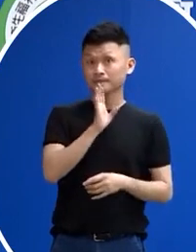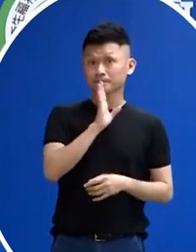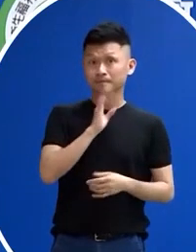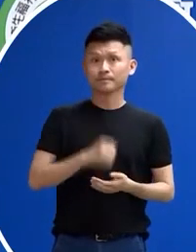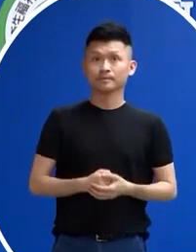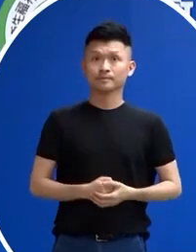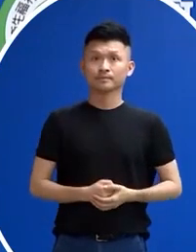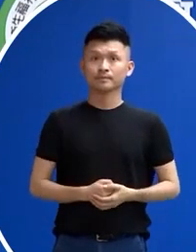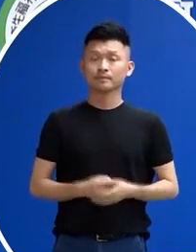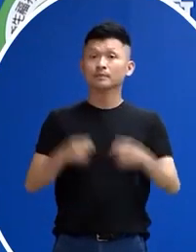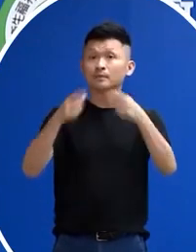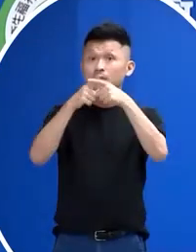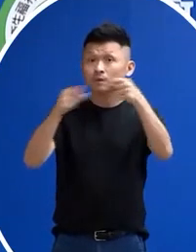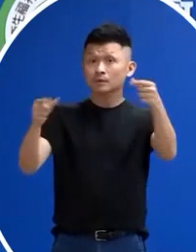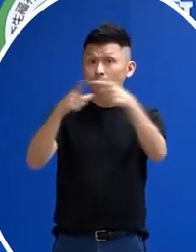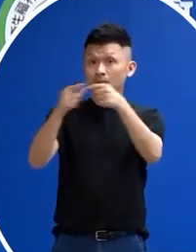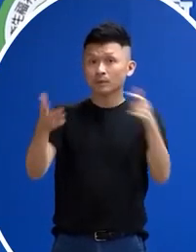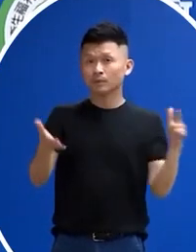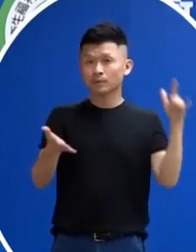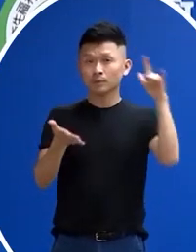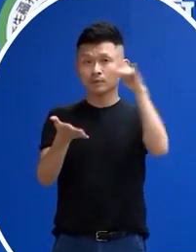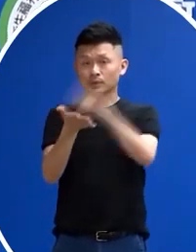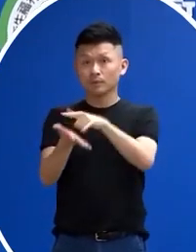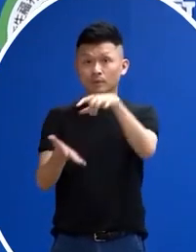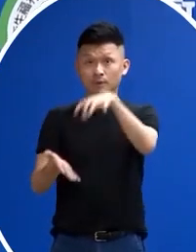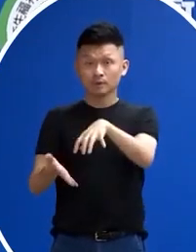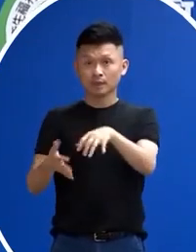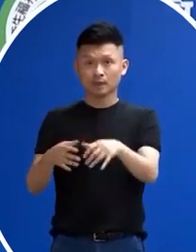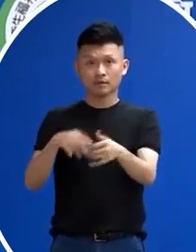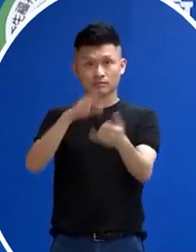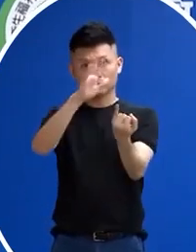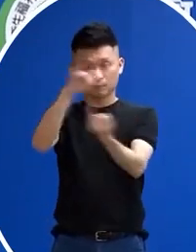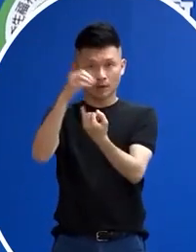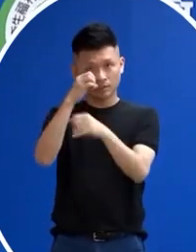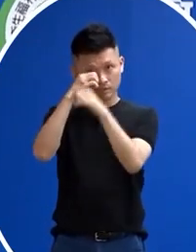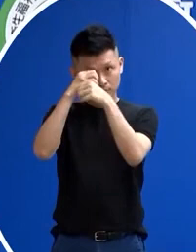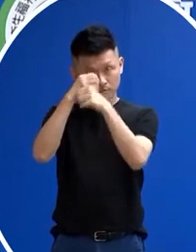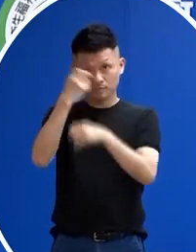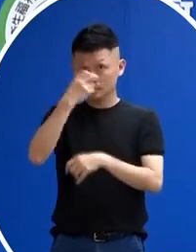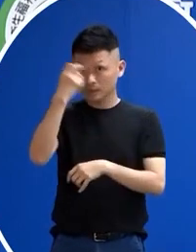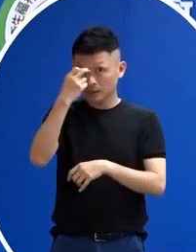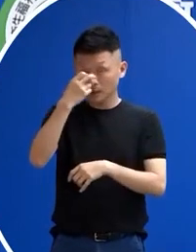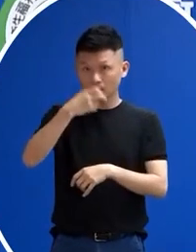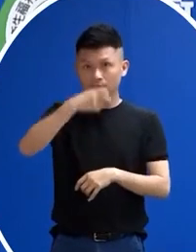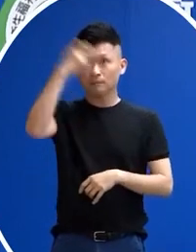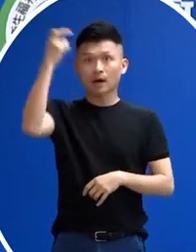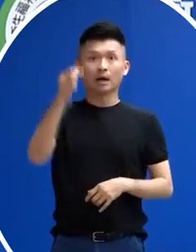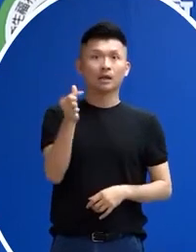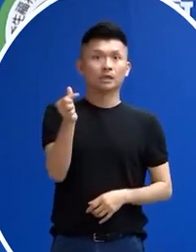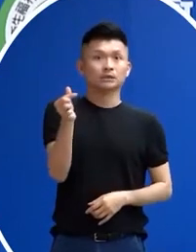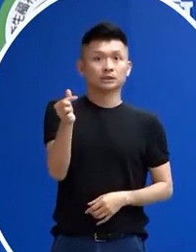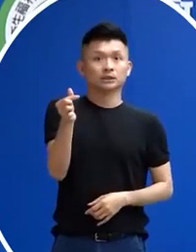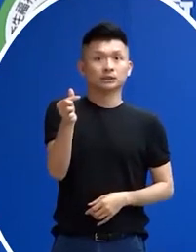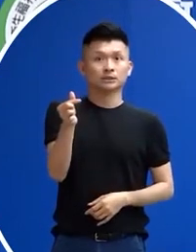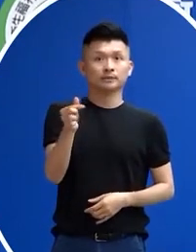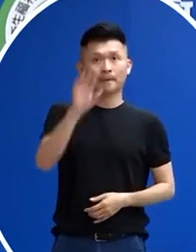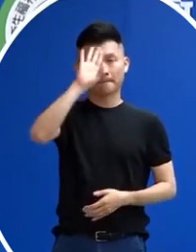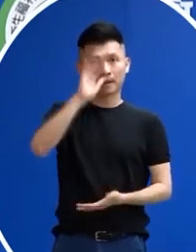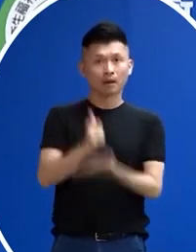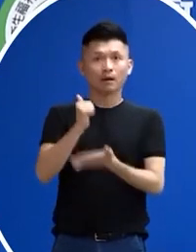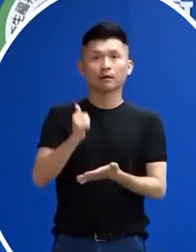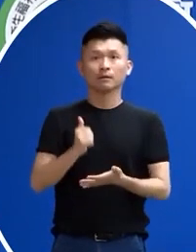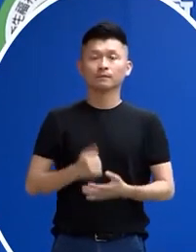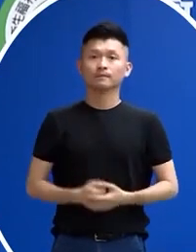日本的机场被裁剪，那他的报告是阳性，那本来